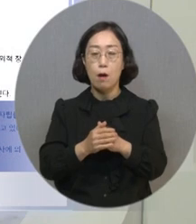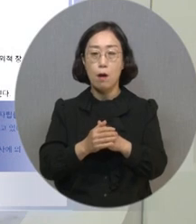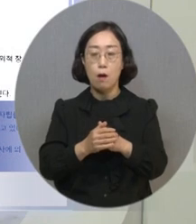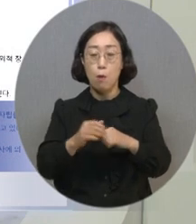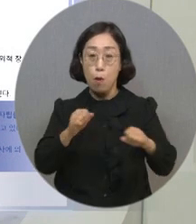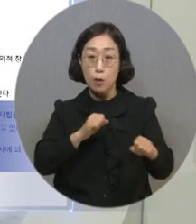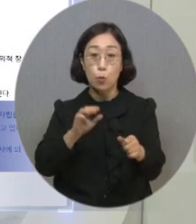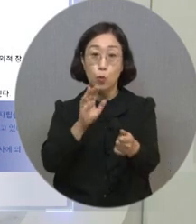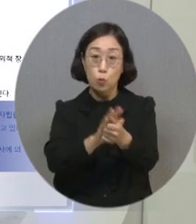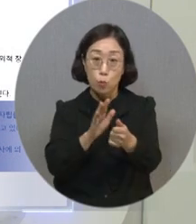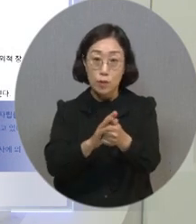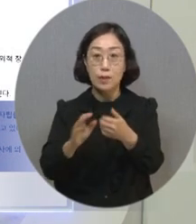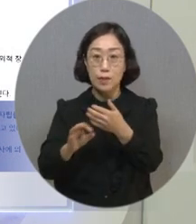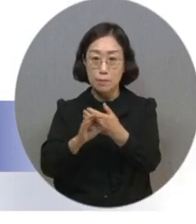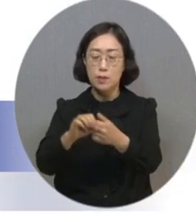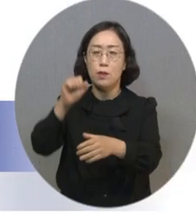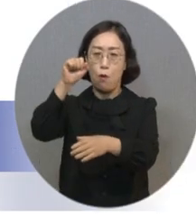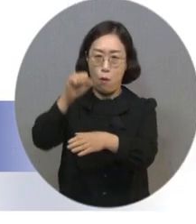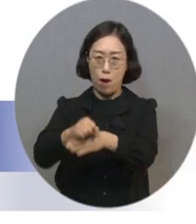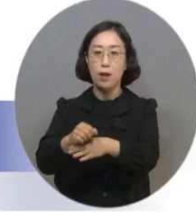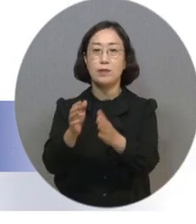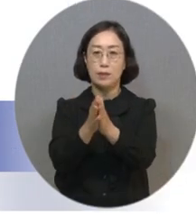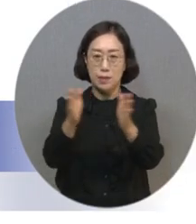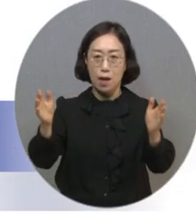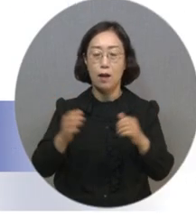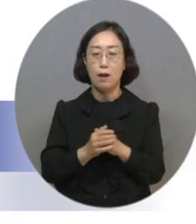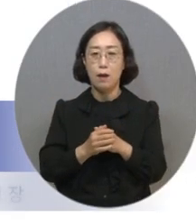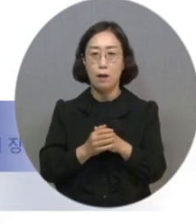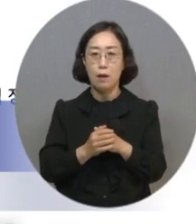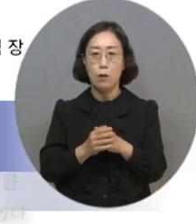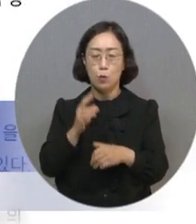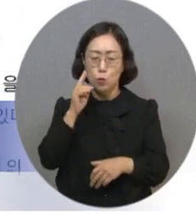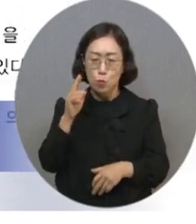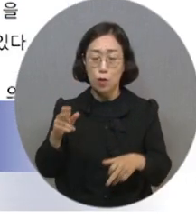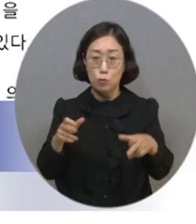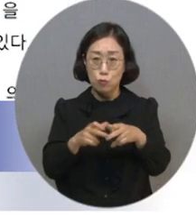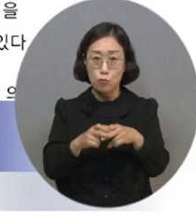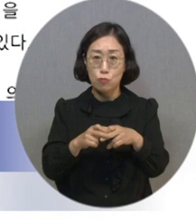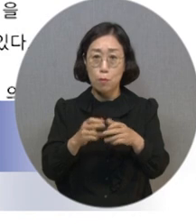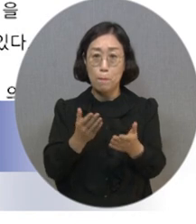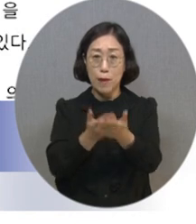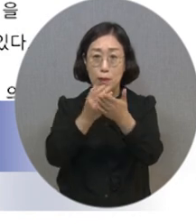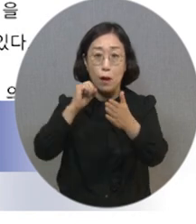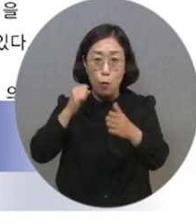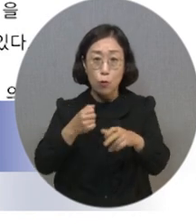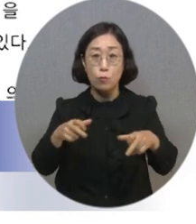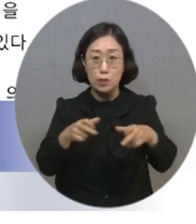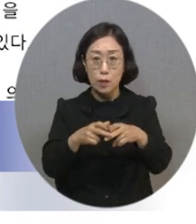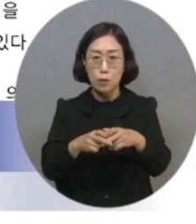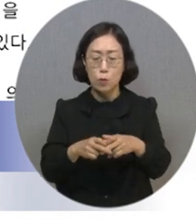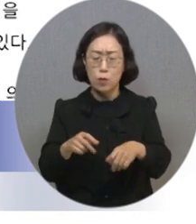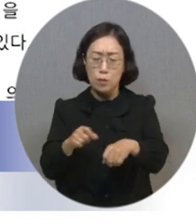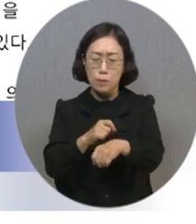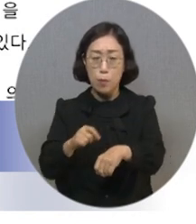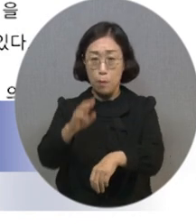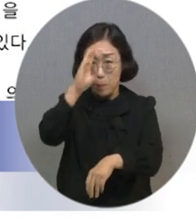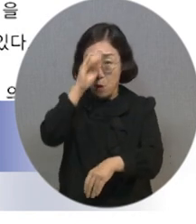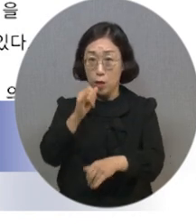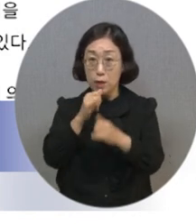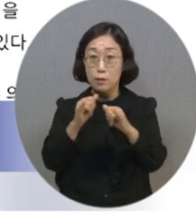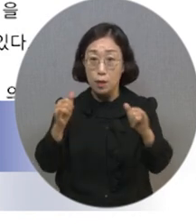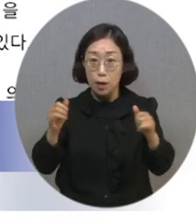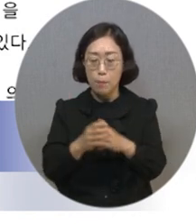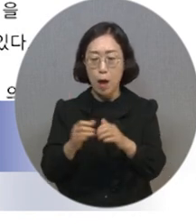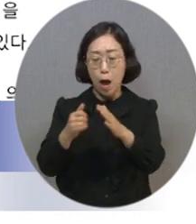한시적 운영합니다 정부는 최중증 발달 장애인과 희귀 질환자를 대상으로 가족에 의한